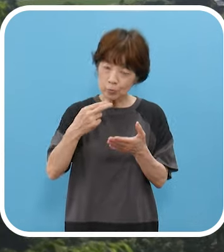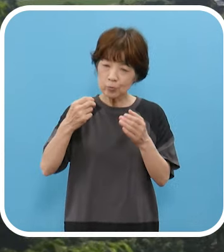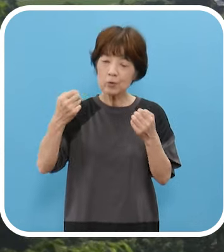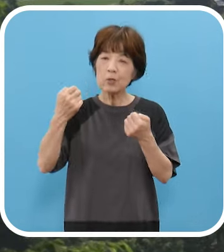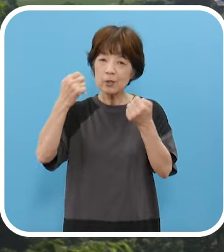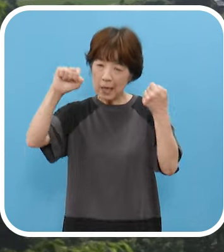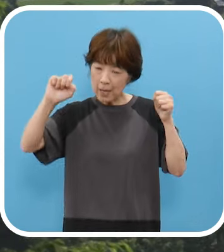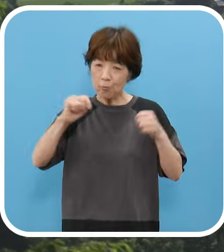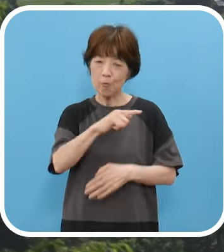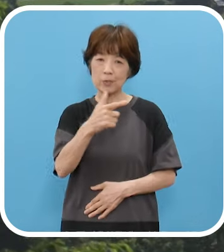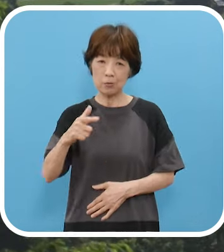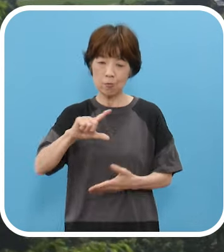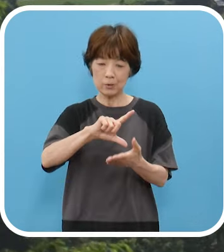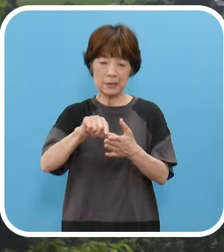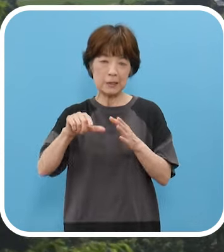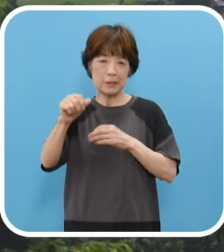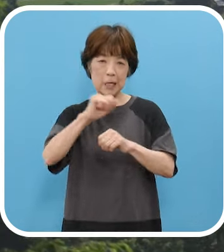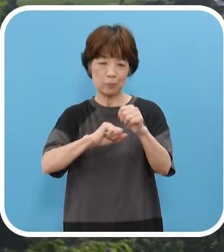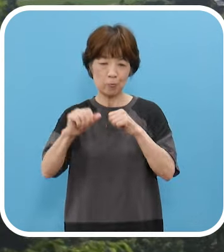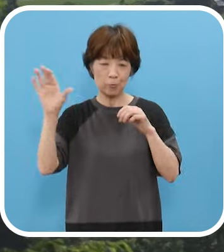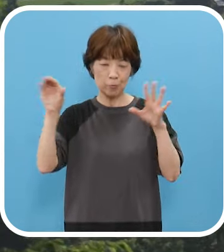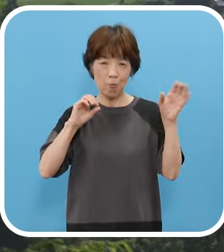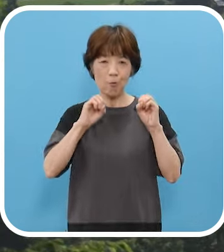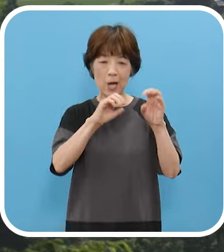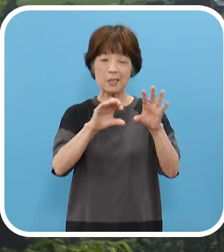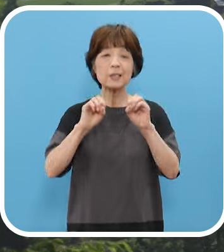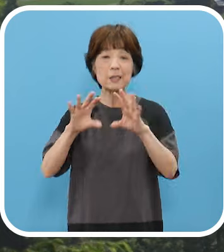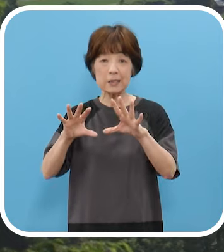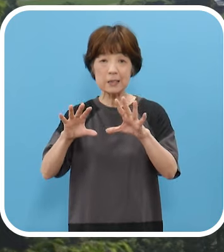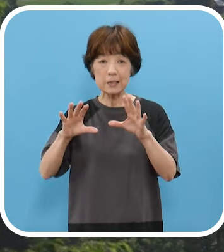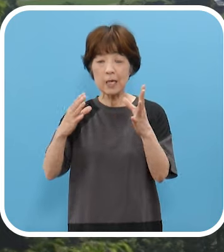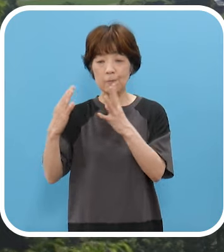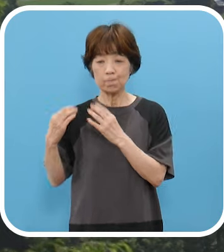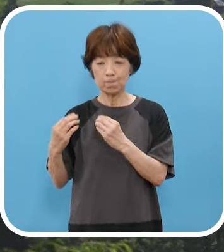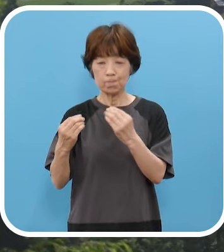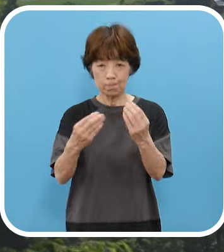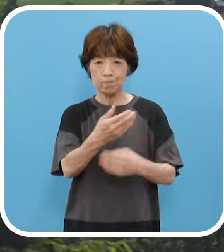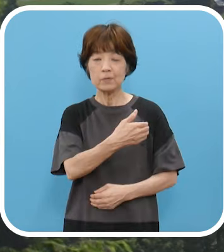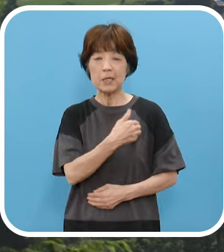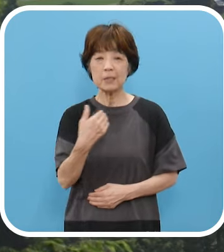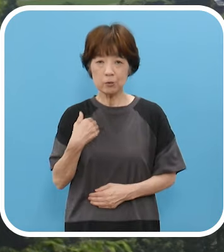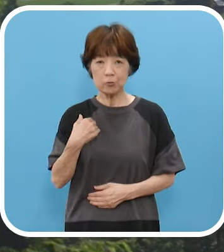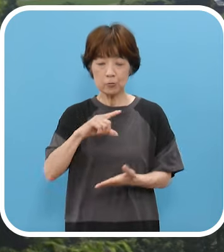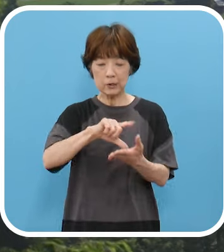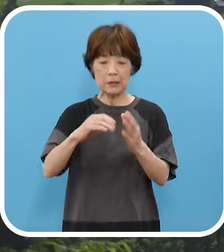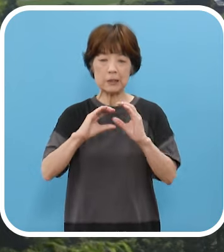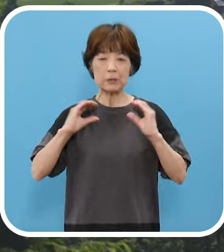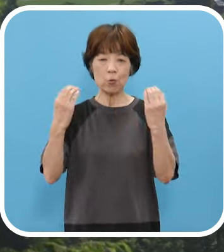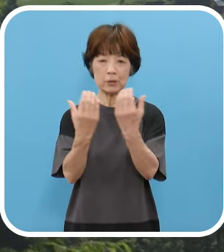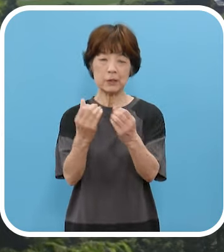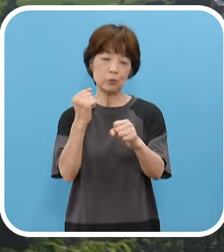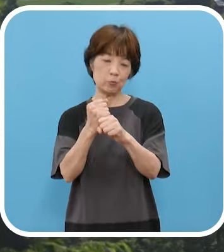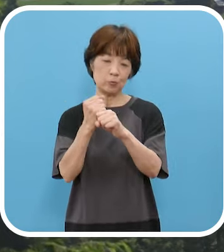など地域活動の情報を発信し、持続可能な地域コミュニティ作りを進めています。